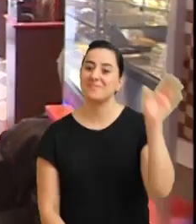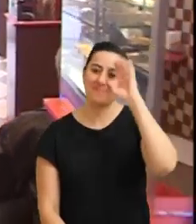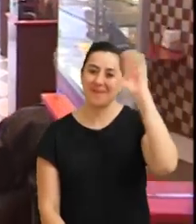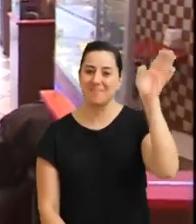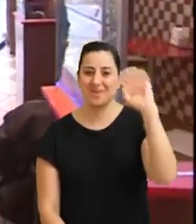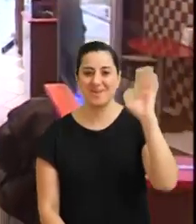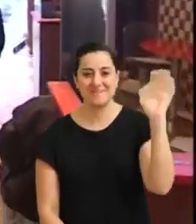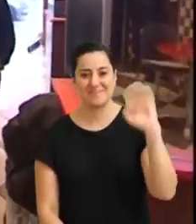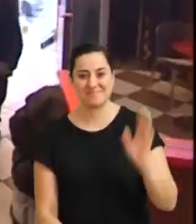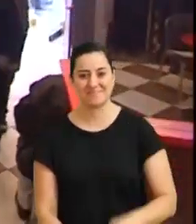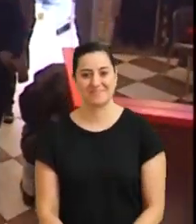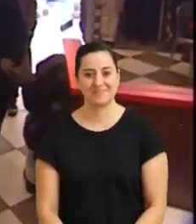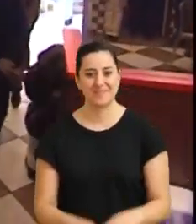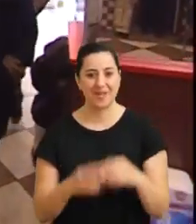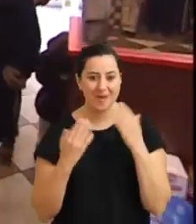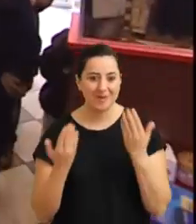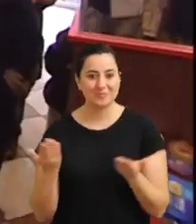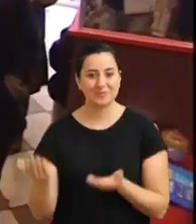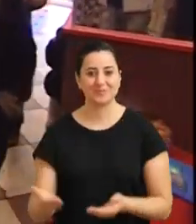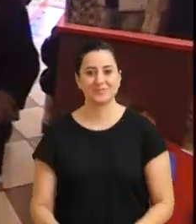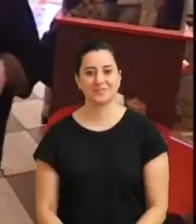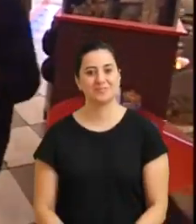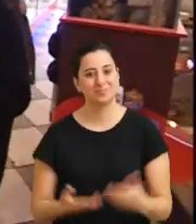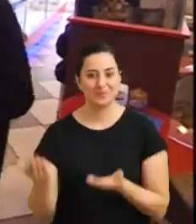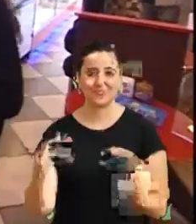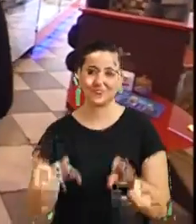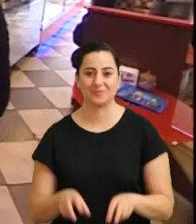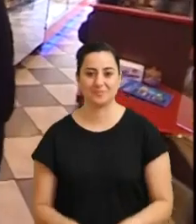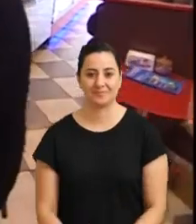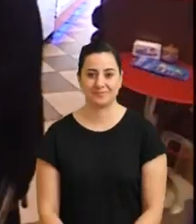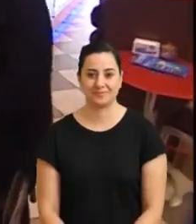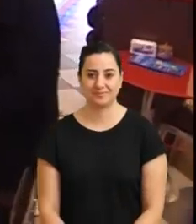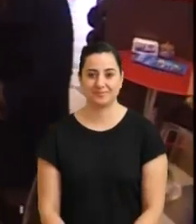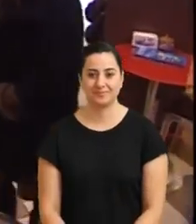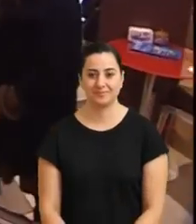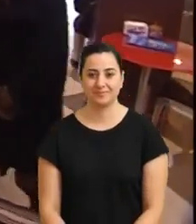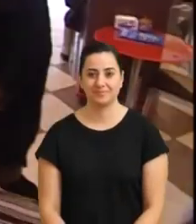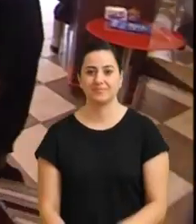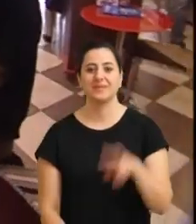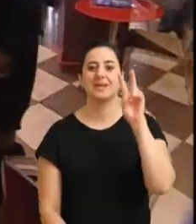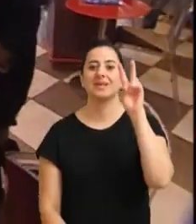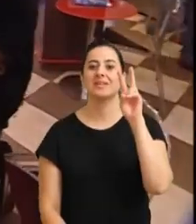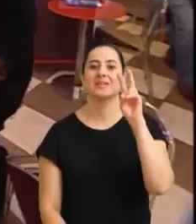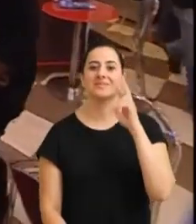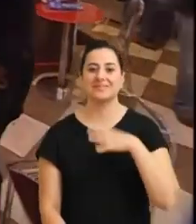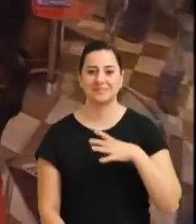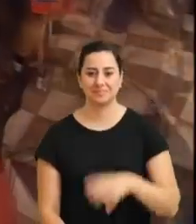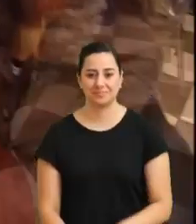Merhaba. Merhaba. Hoş bulduk, merhaba. Şuraya oturalım mı? Oturalım. Bursa'dalar. Biz iki tane boza alabilir